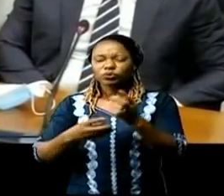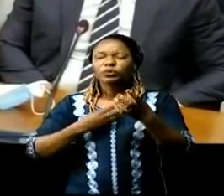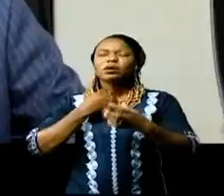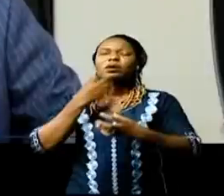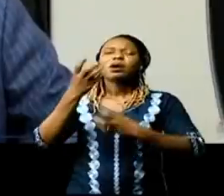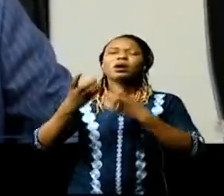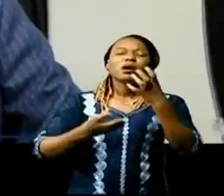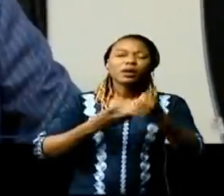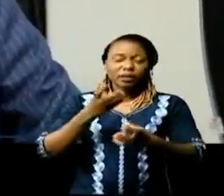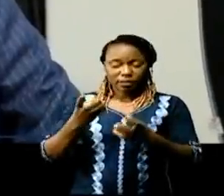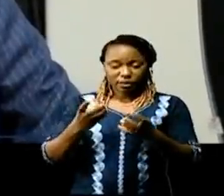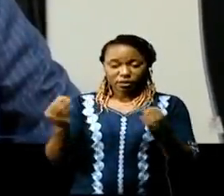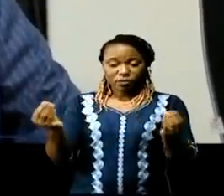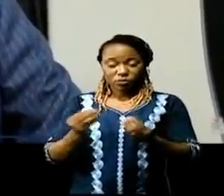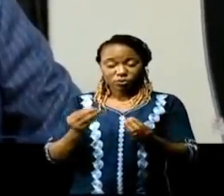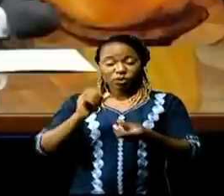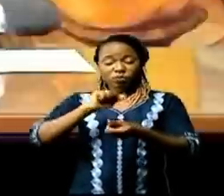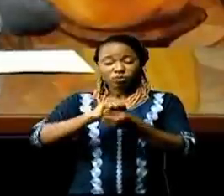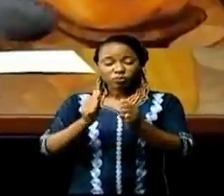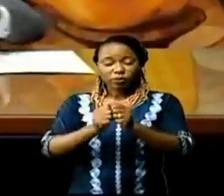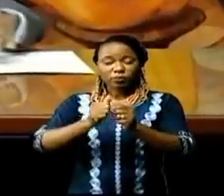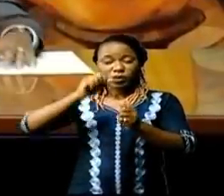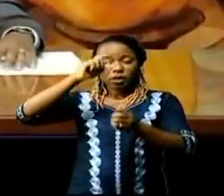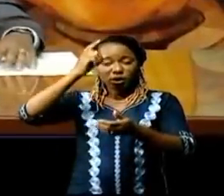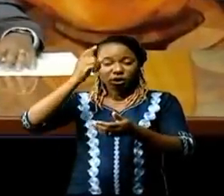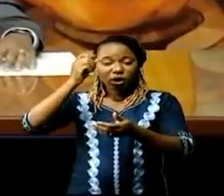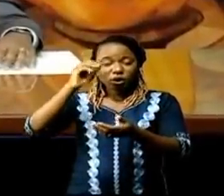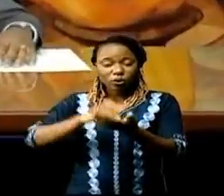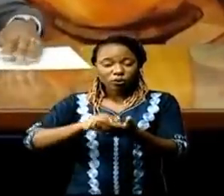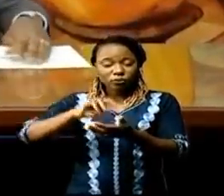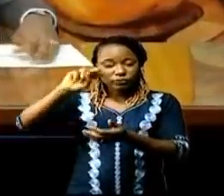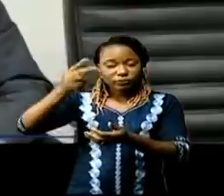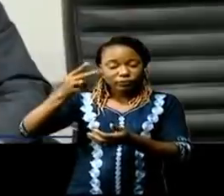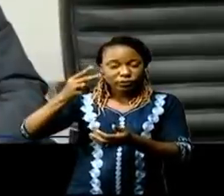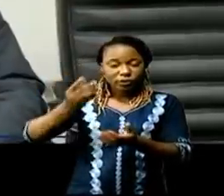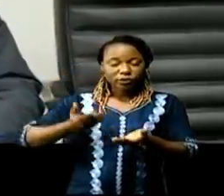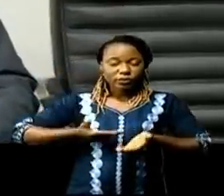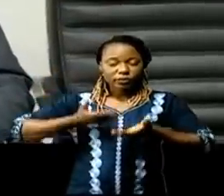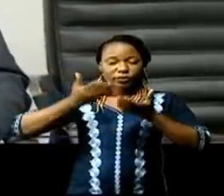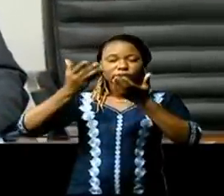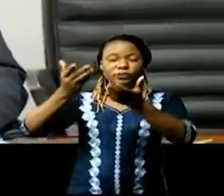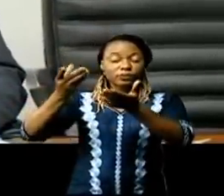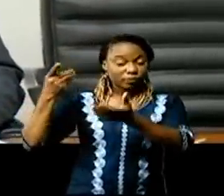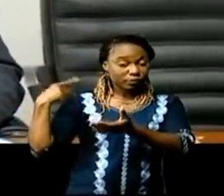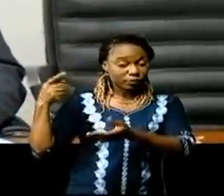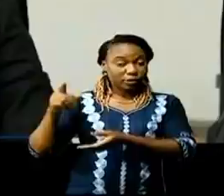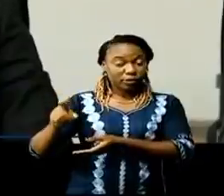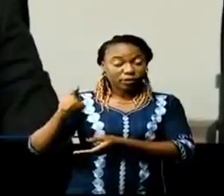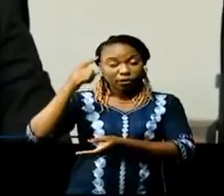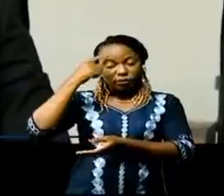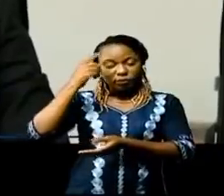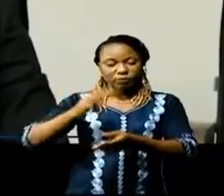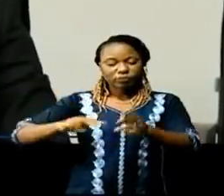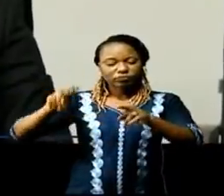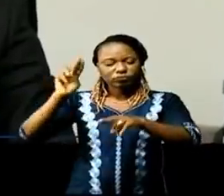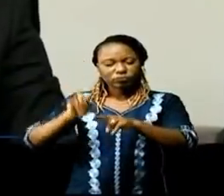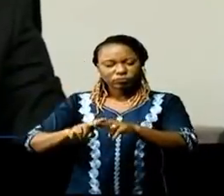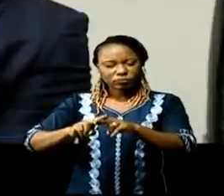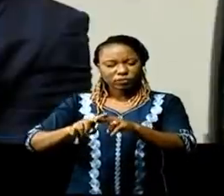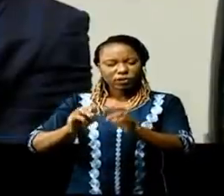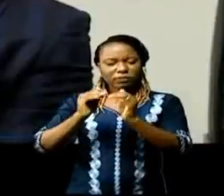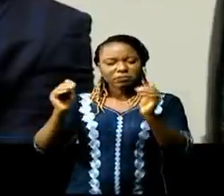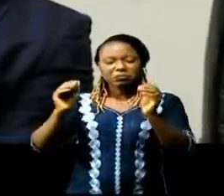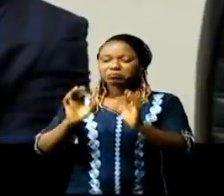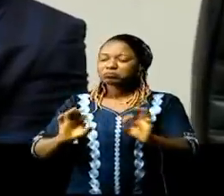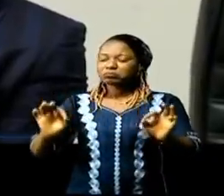ces Congolais. Autre préoccupation soumise au chef du gouvernement par ses élus du peuple, c'est celle de l'instabilité au niveau de la